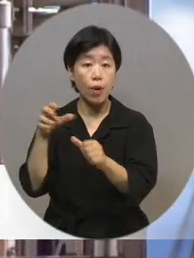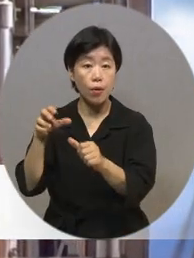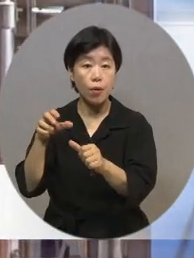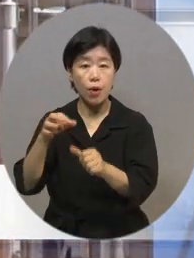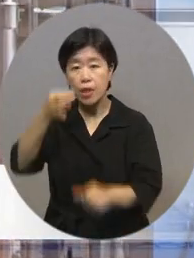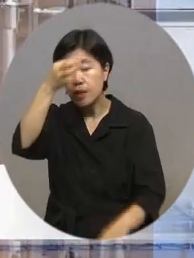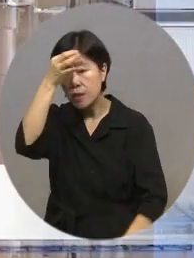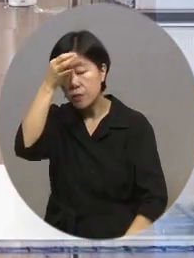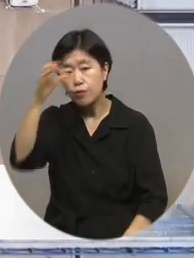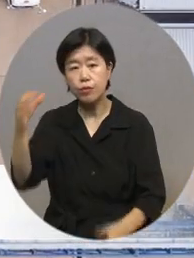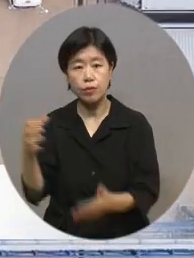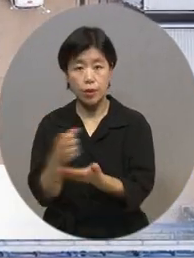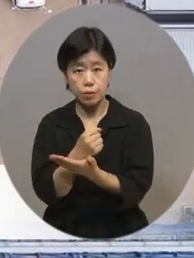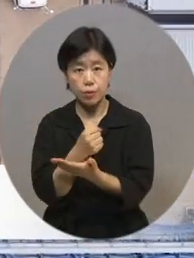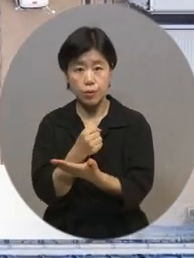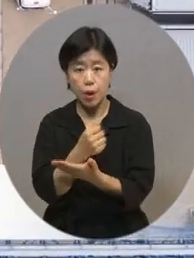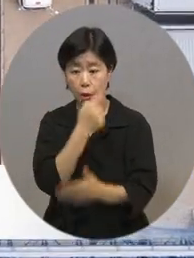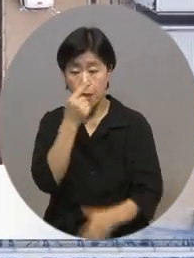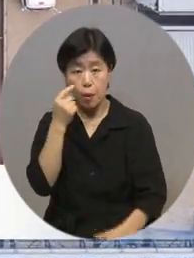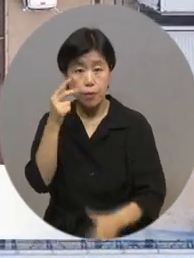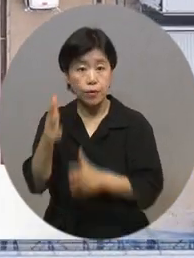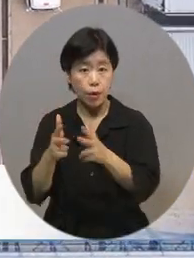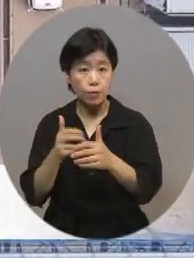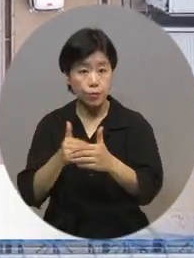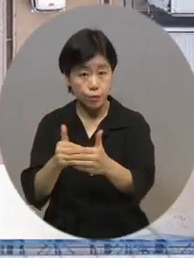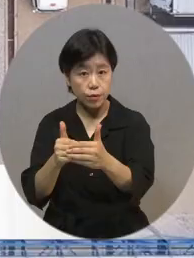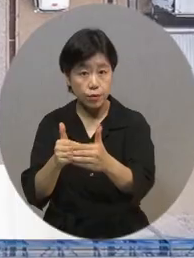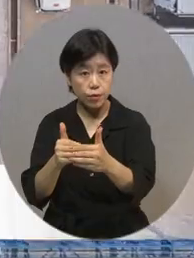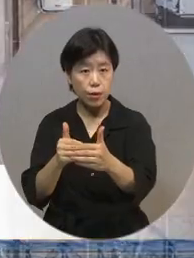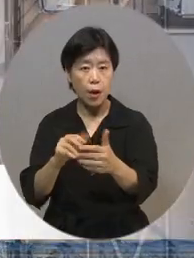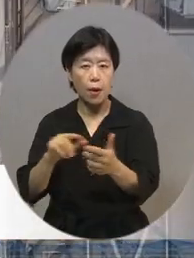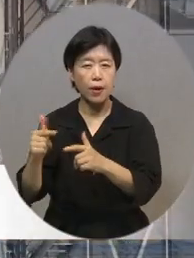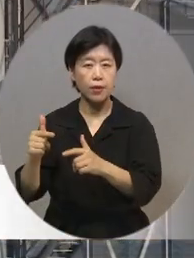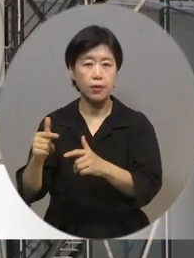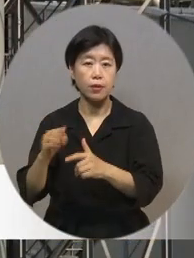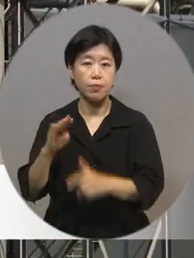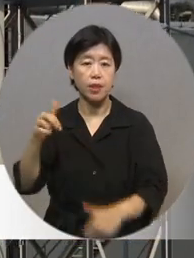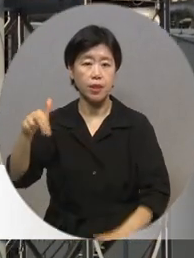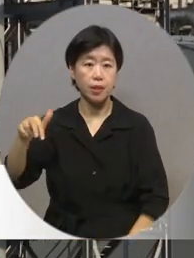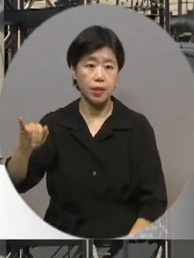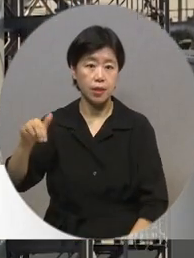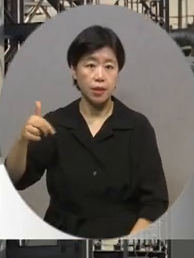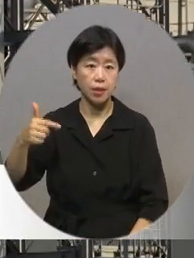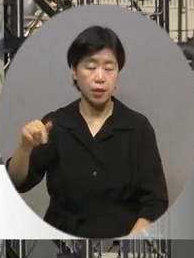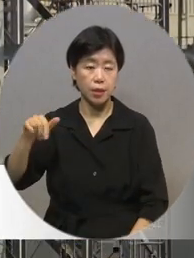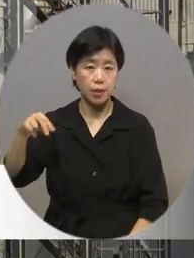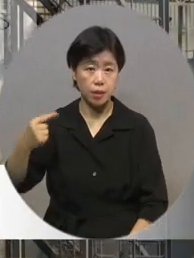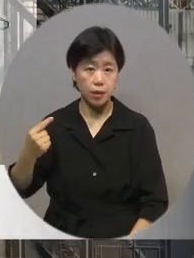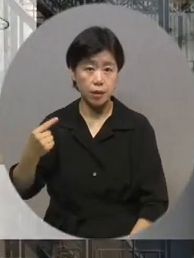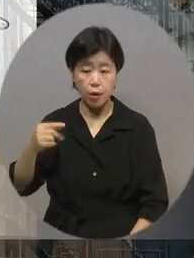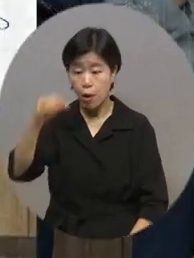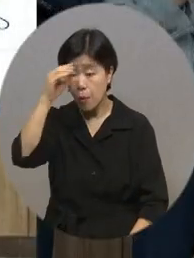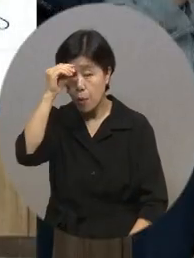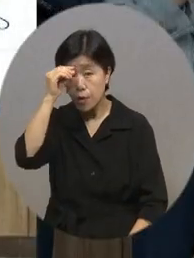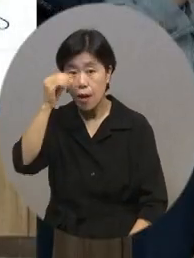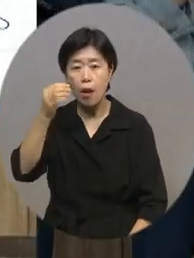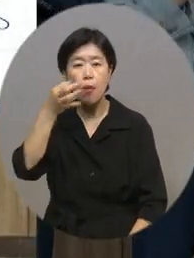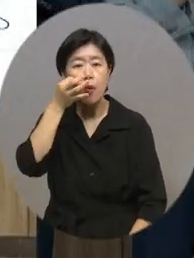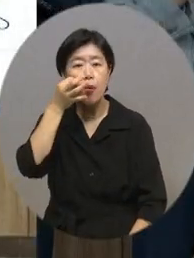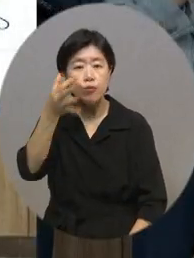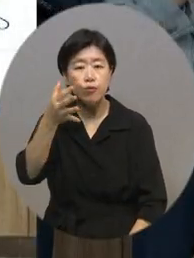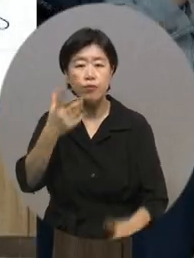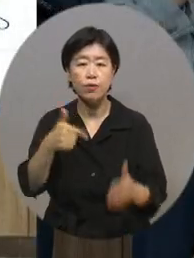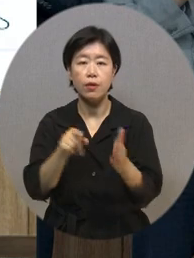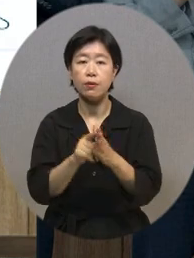기술 확보와 실증 사업 추진, 비즈니스 모델 개발 등 사업화를 추진할 예정입니다.